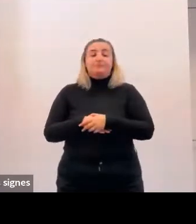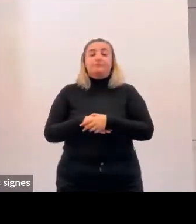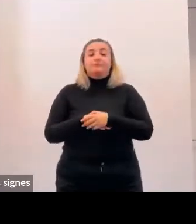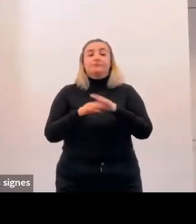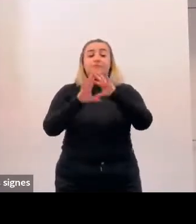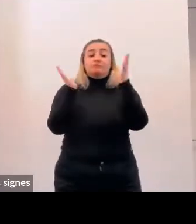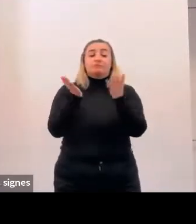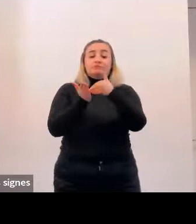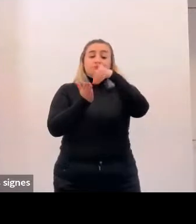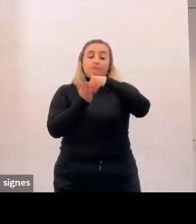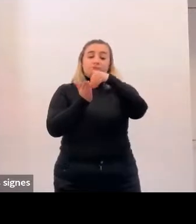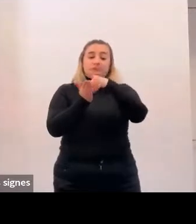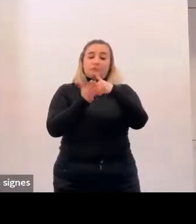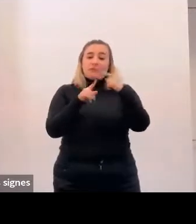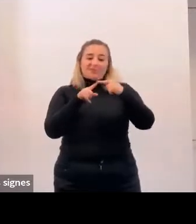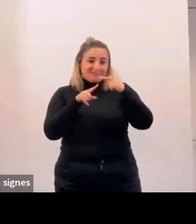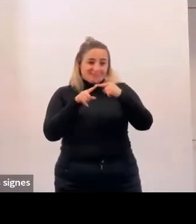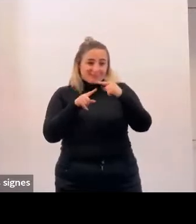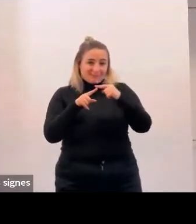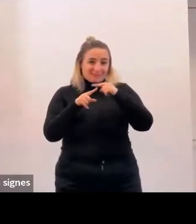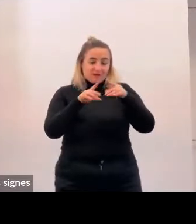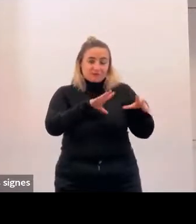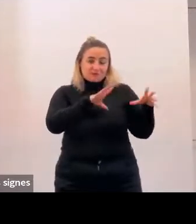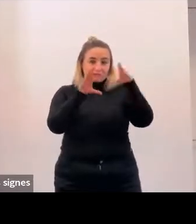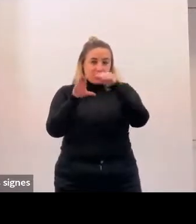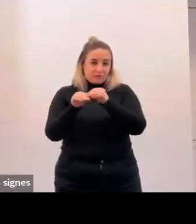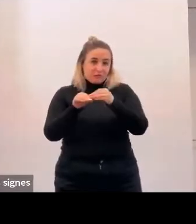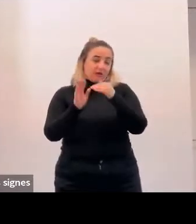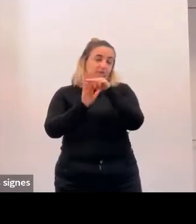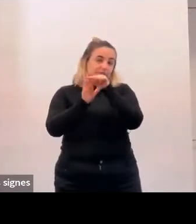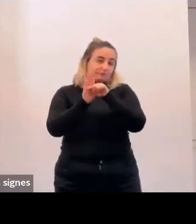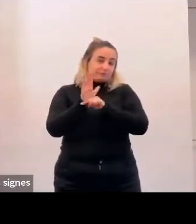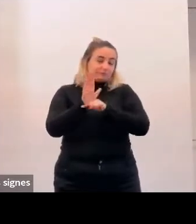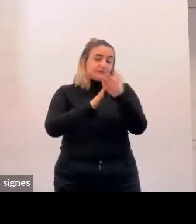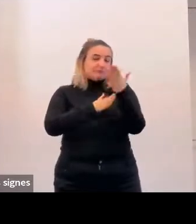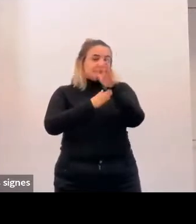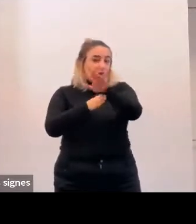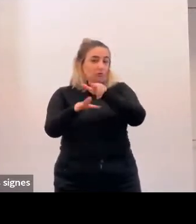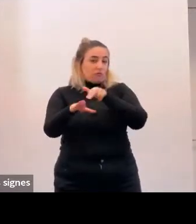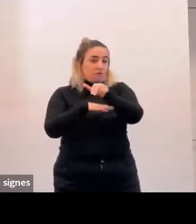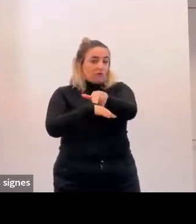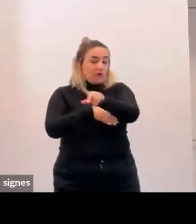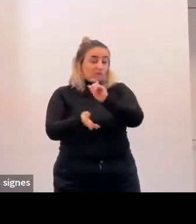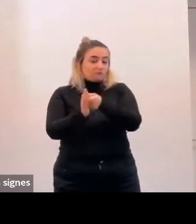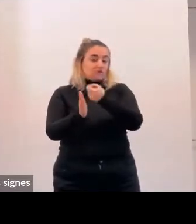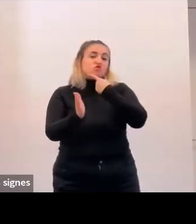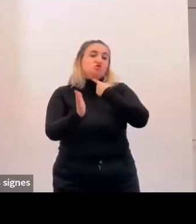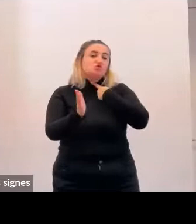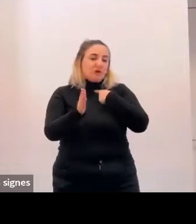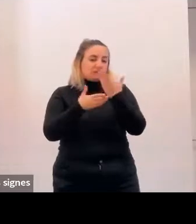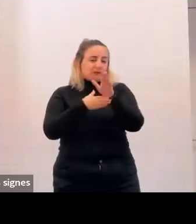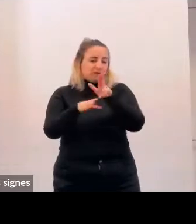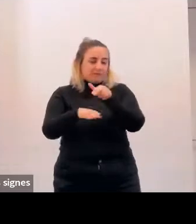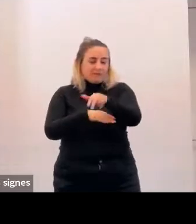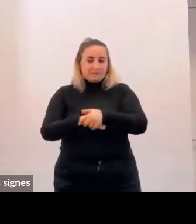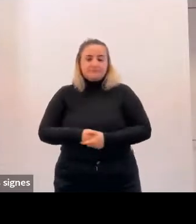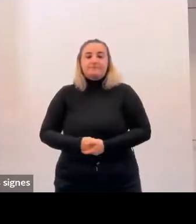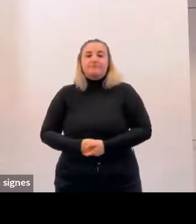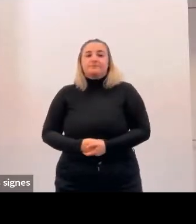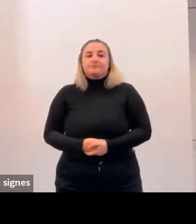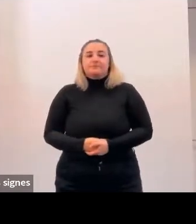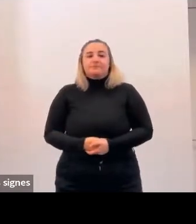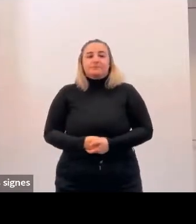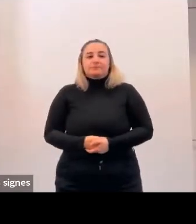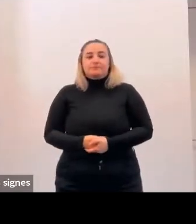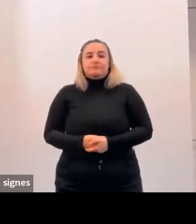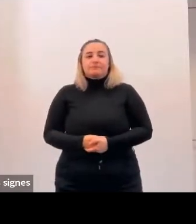détailleront l'ensemble des modalités de transfert et dont nous aurons à délibérer en juin. Quelques mots pour